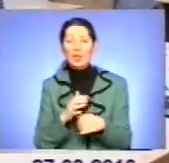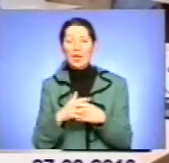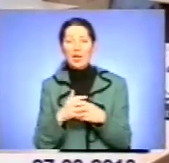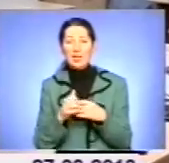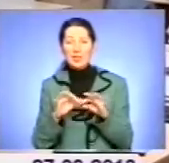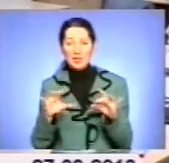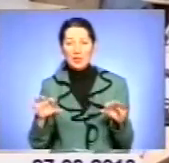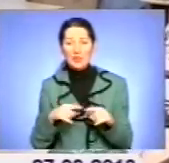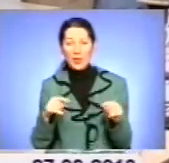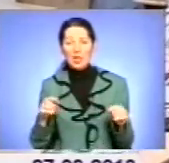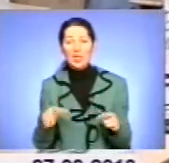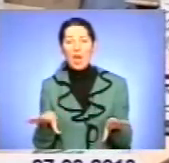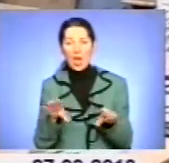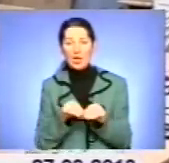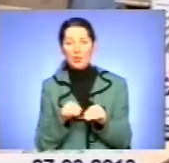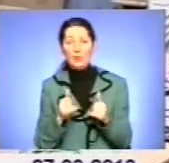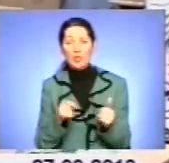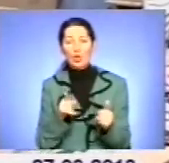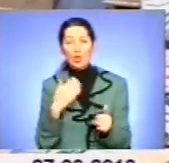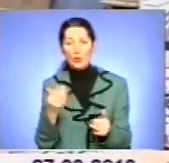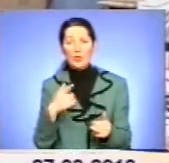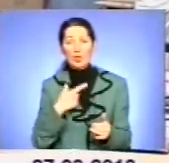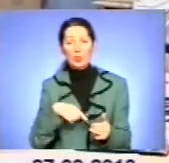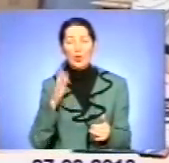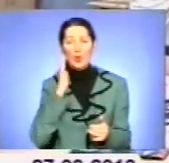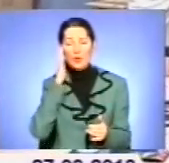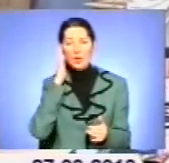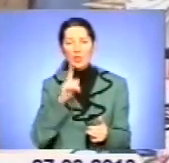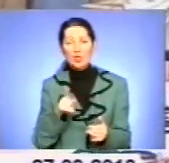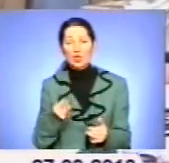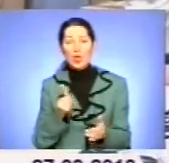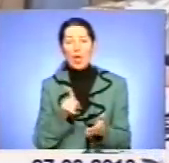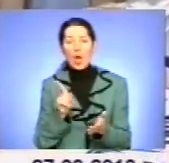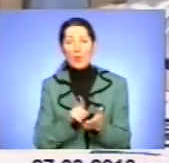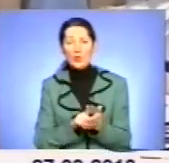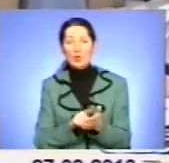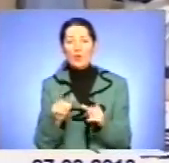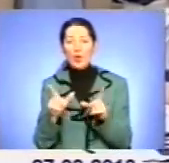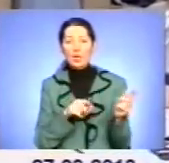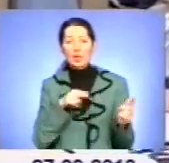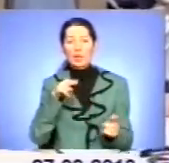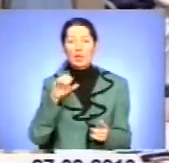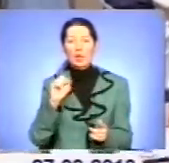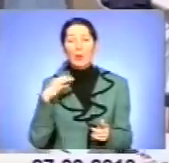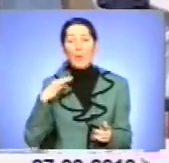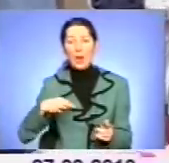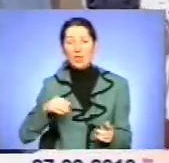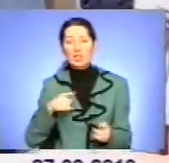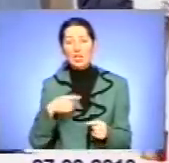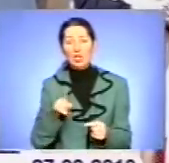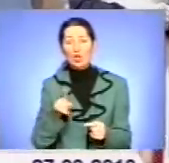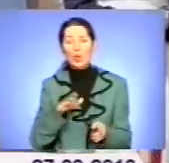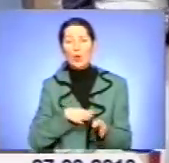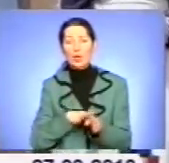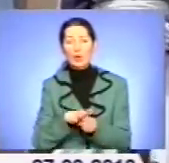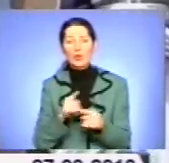Для того, ну, щоб ви собі уявляли, що не обов'язково, там, кажу, я вам вже говорила, їхати в Париж чи ще де, щоб реалізовувати